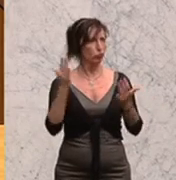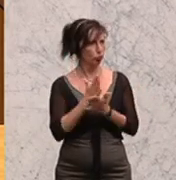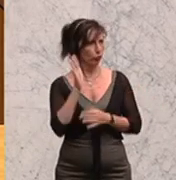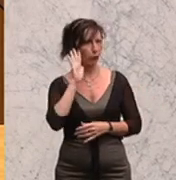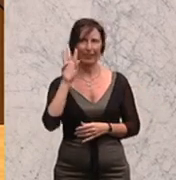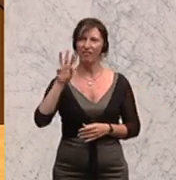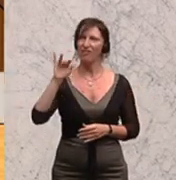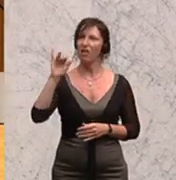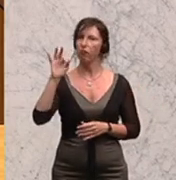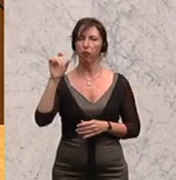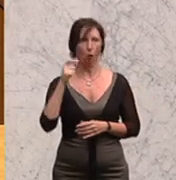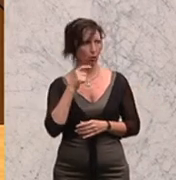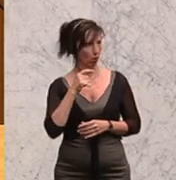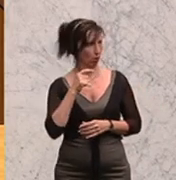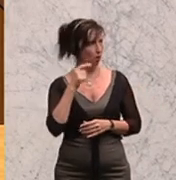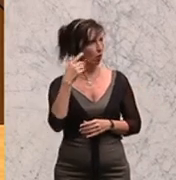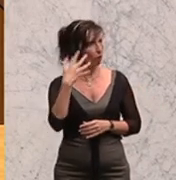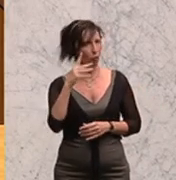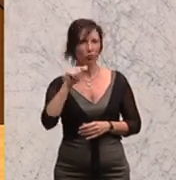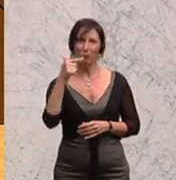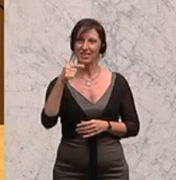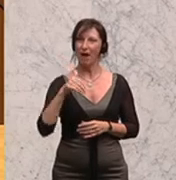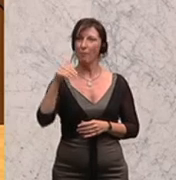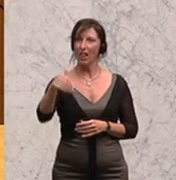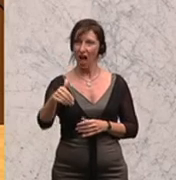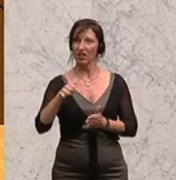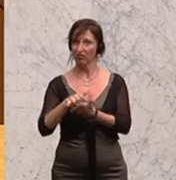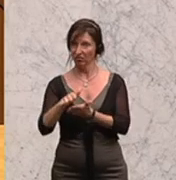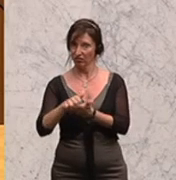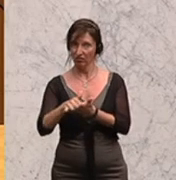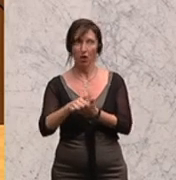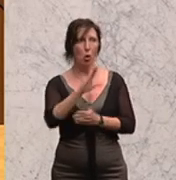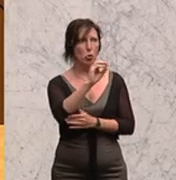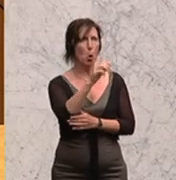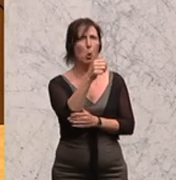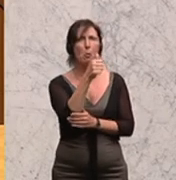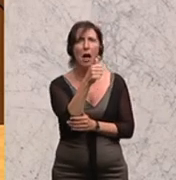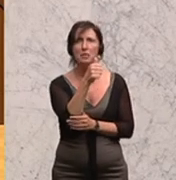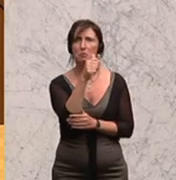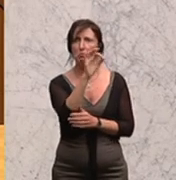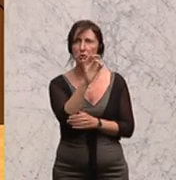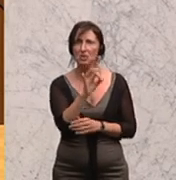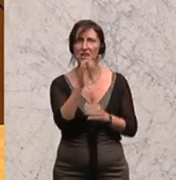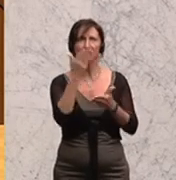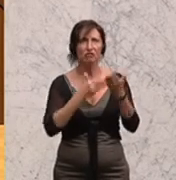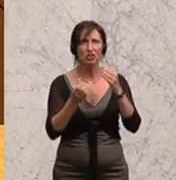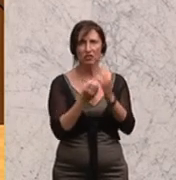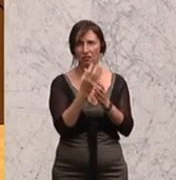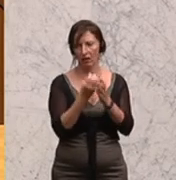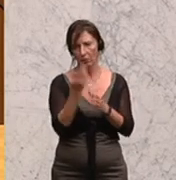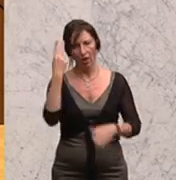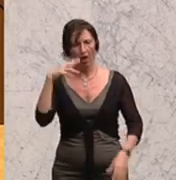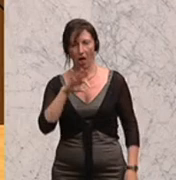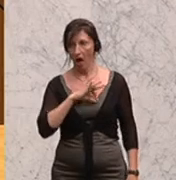5,2 Milliarden Einsatz für 0,1% Wirtschaftswachstum, dann, Herr Kollege Hauptner, kann ich